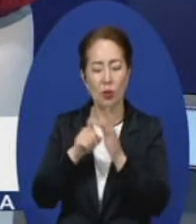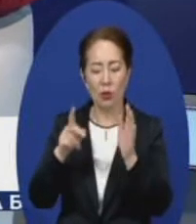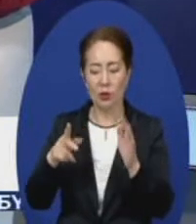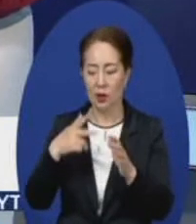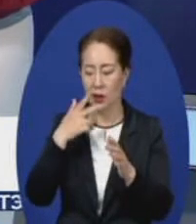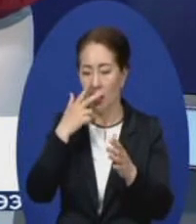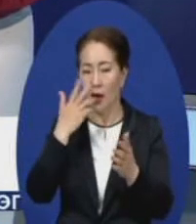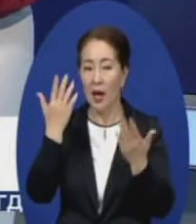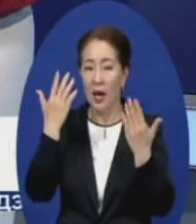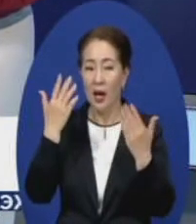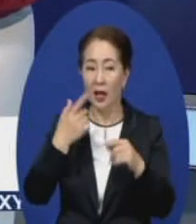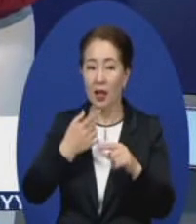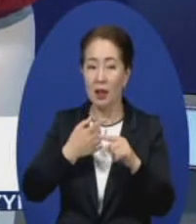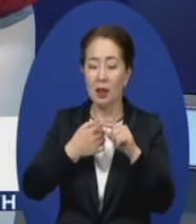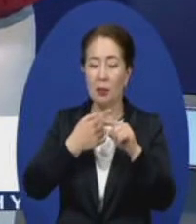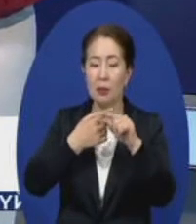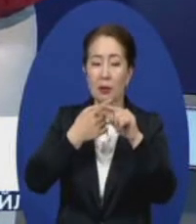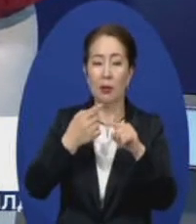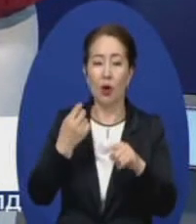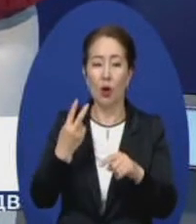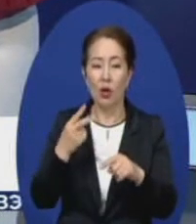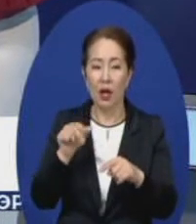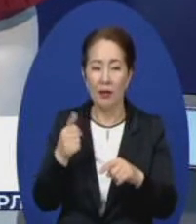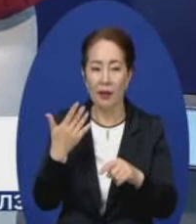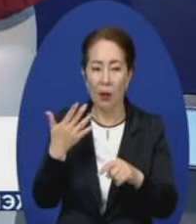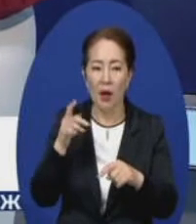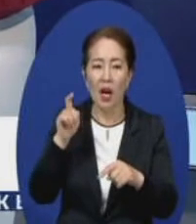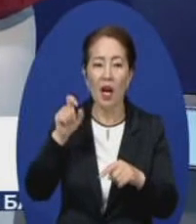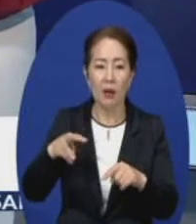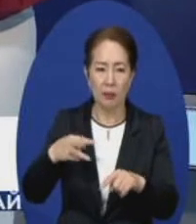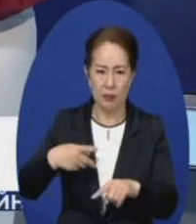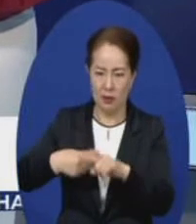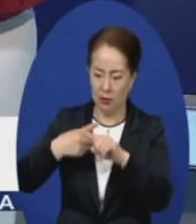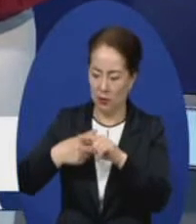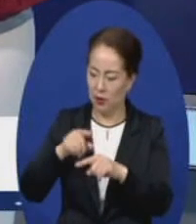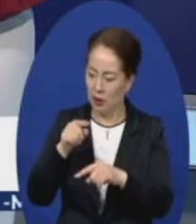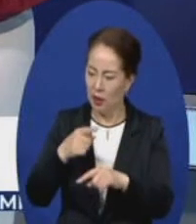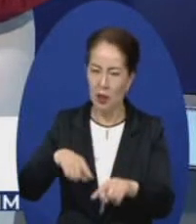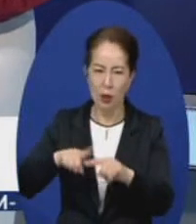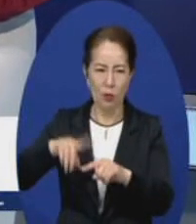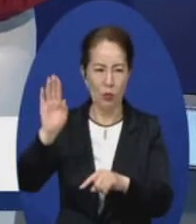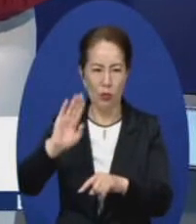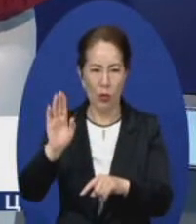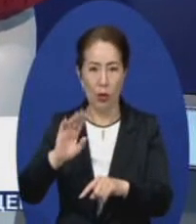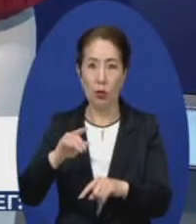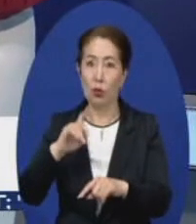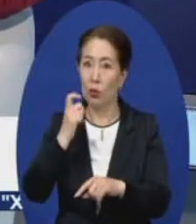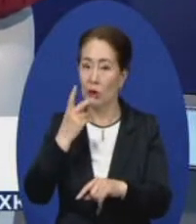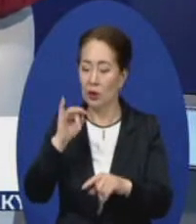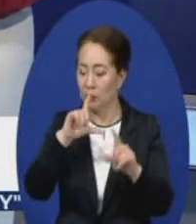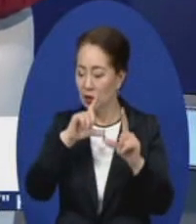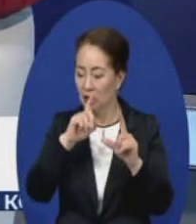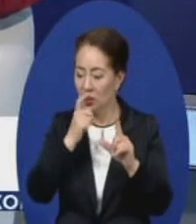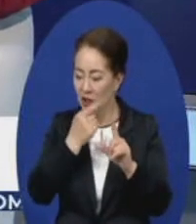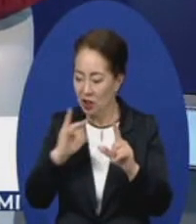агаарын температур 2.5 хэмээр нэмэгдсэн. За, энэ найдлыг бол цаашид нэмэхгүй байх За мөн одоо хөдөлмжийн